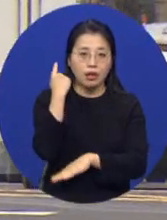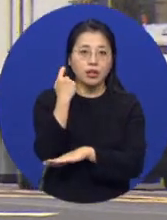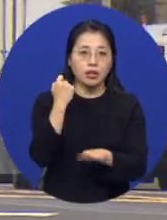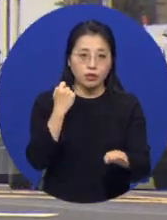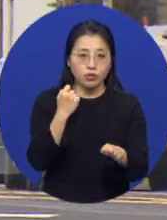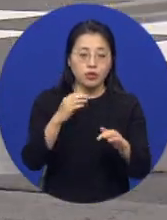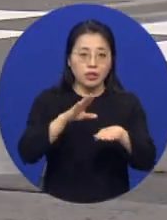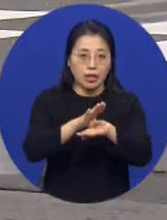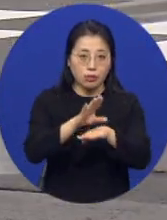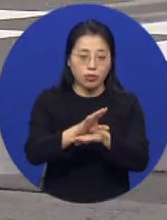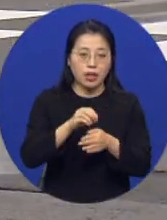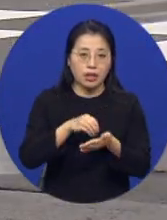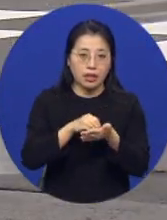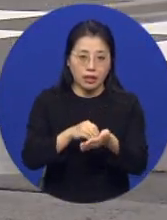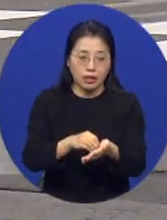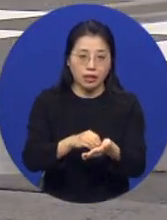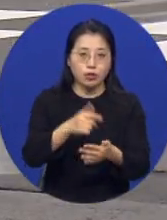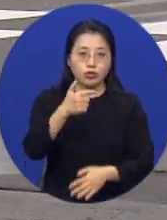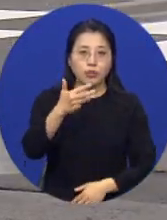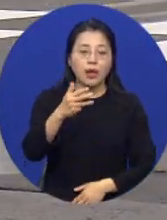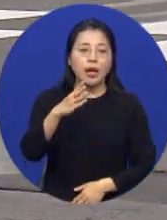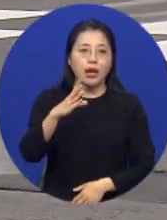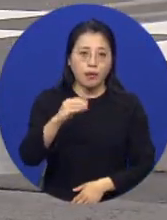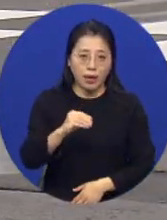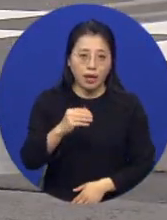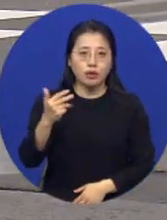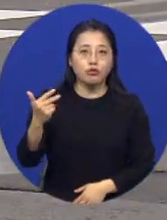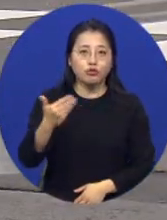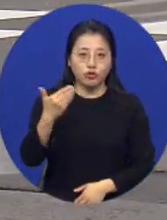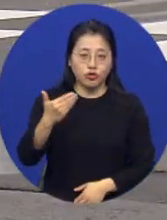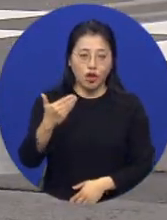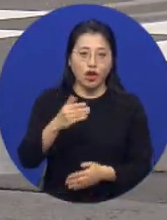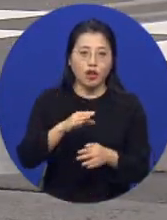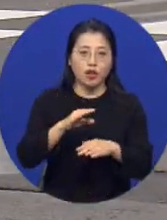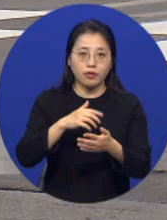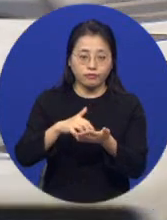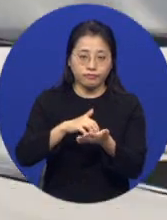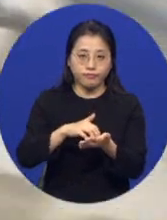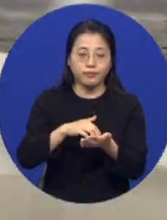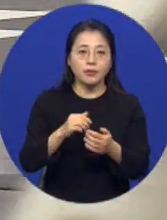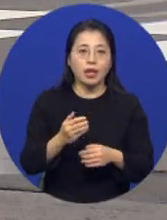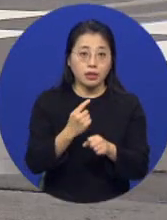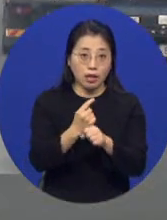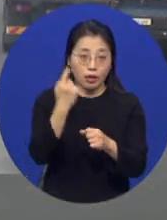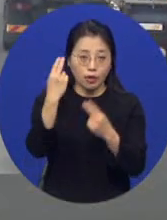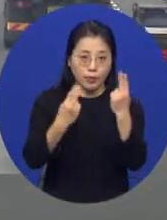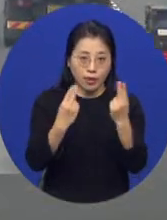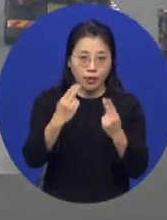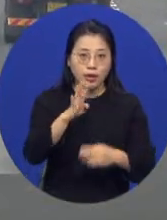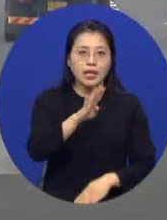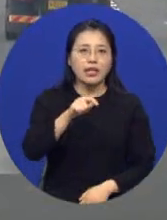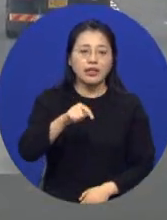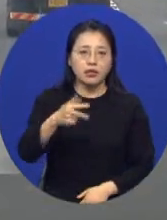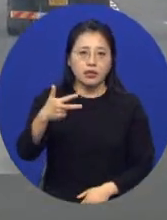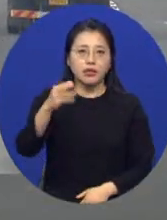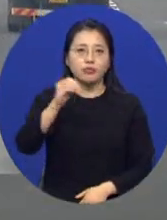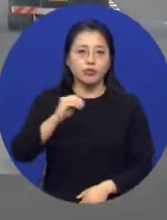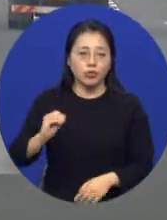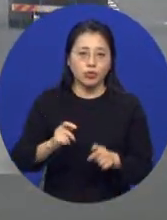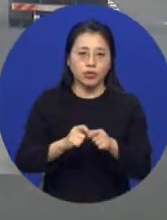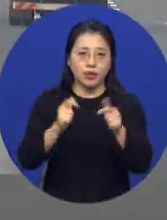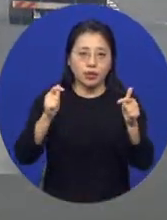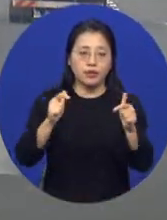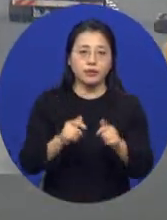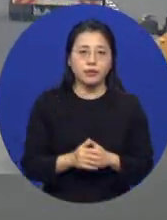자동차 등록대수는 689,000여 대로 지난해 비해 31,000여대 4.7%